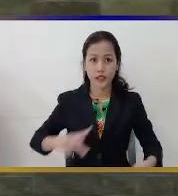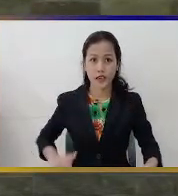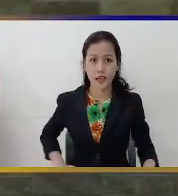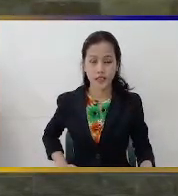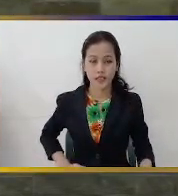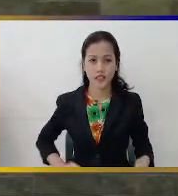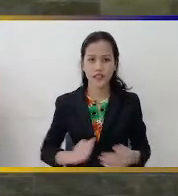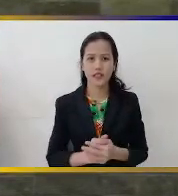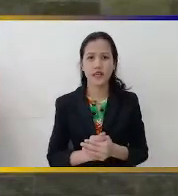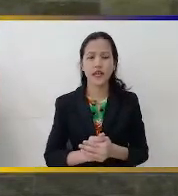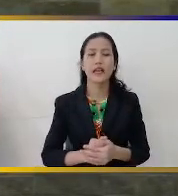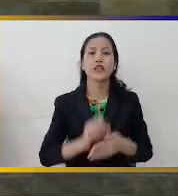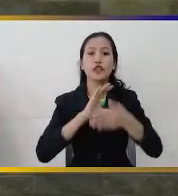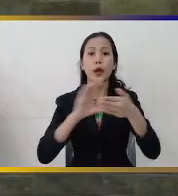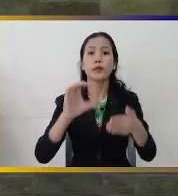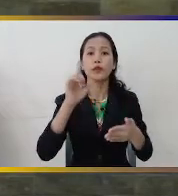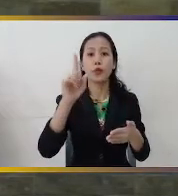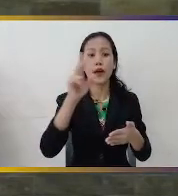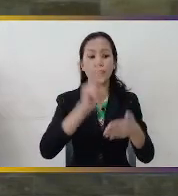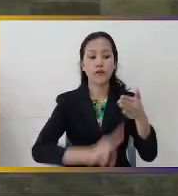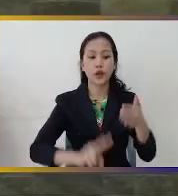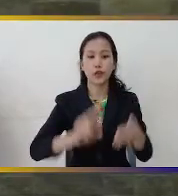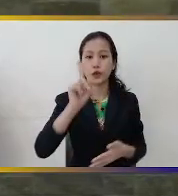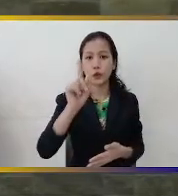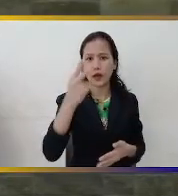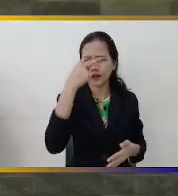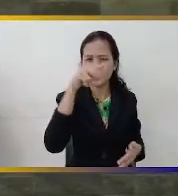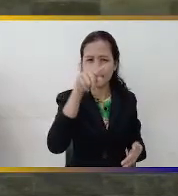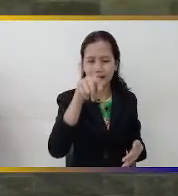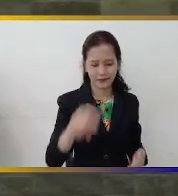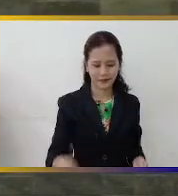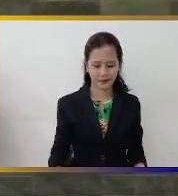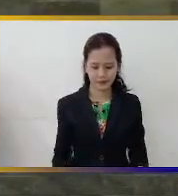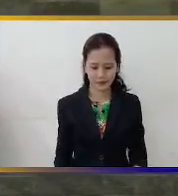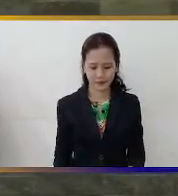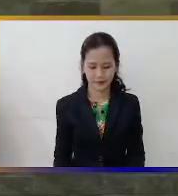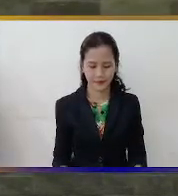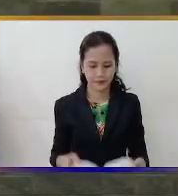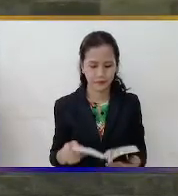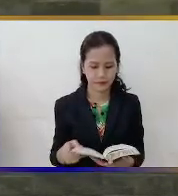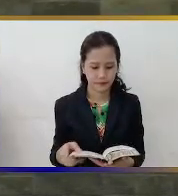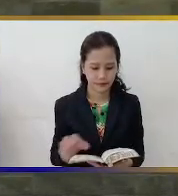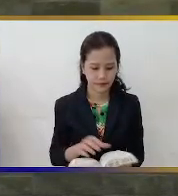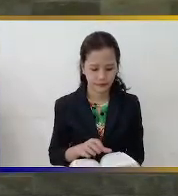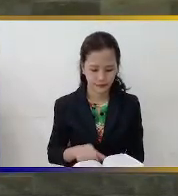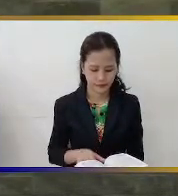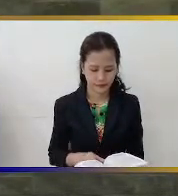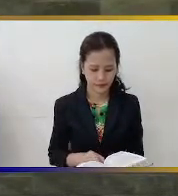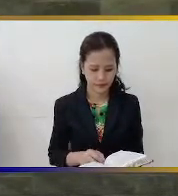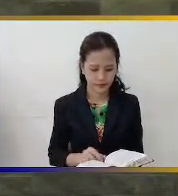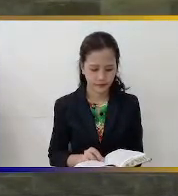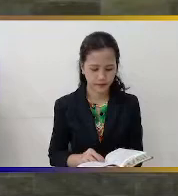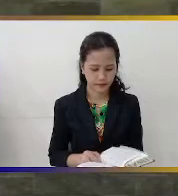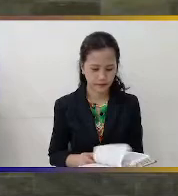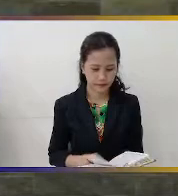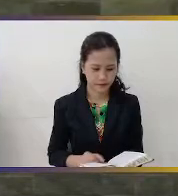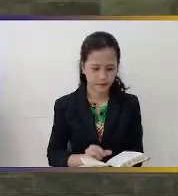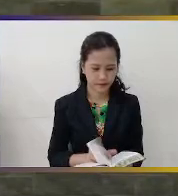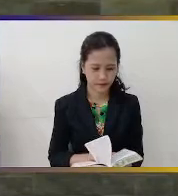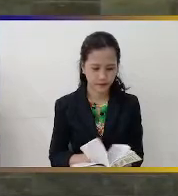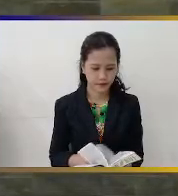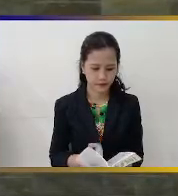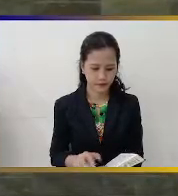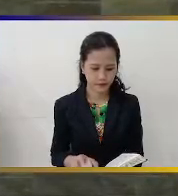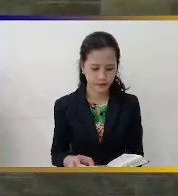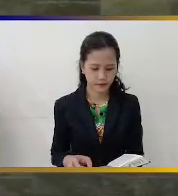Micah chapter number 1. Ang sabi po ng Bible, the word of the Lord that came to Micah, the